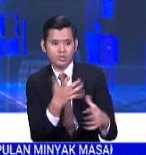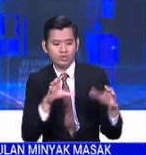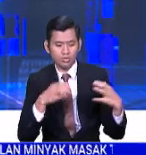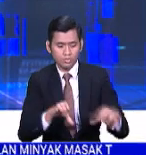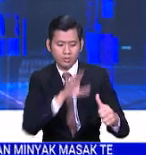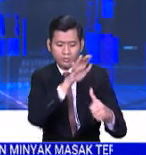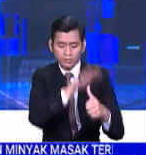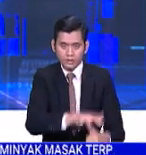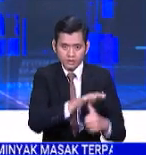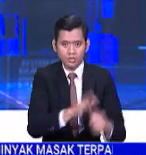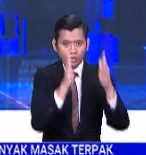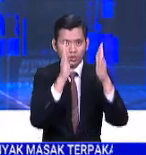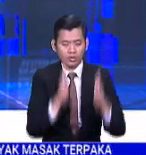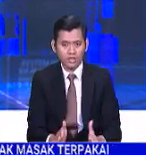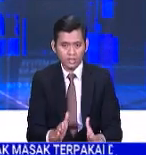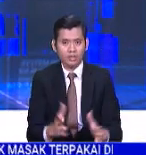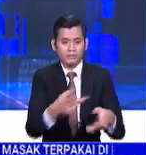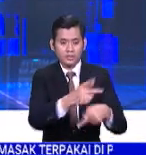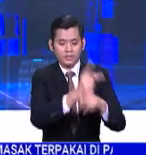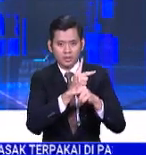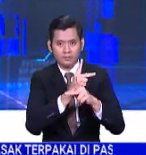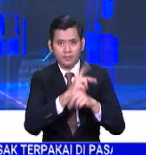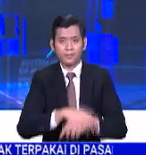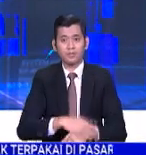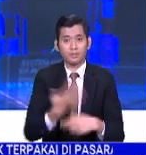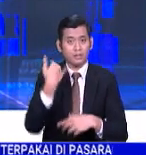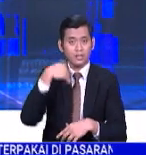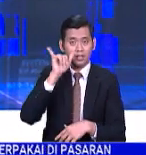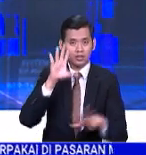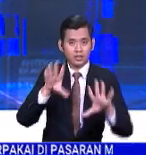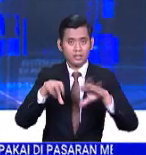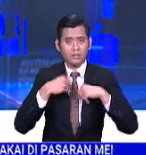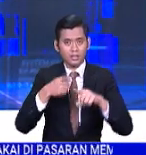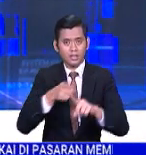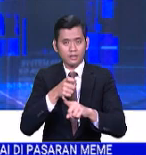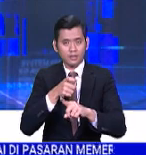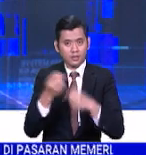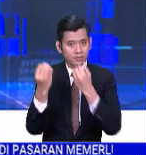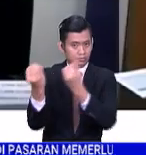menerusi aduan diterima daripada sebuah pertubuhan bukan kerajaan.